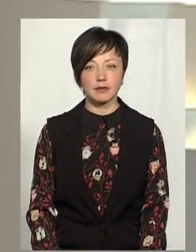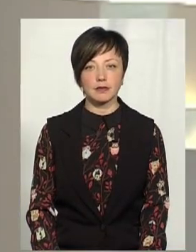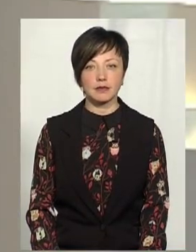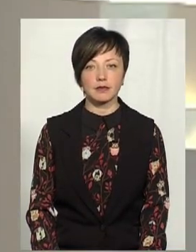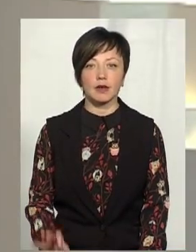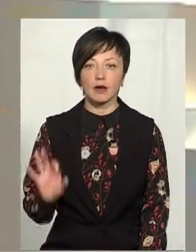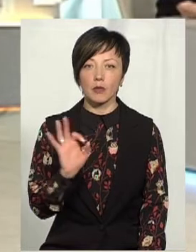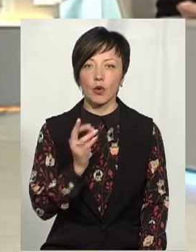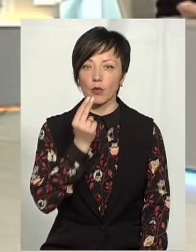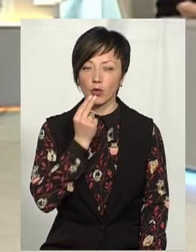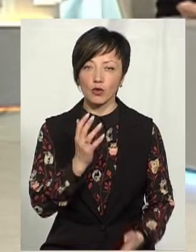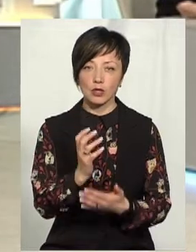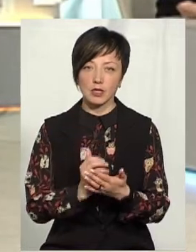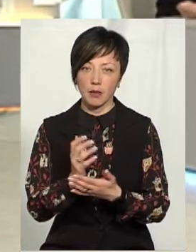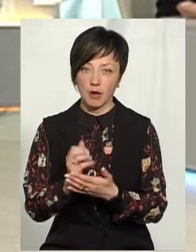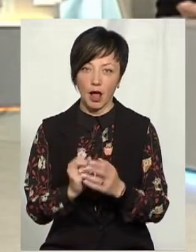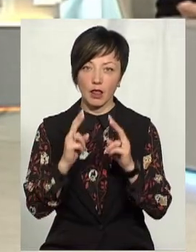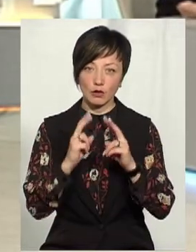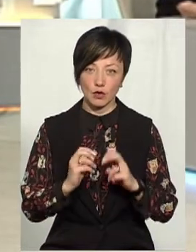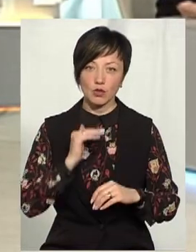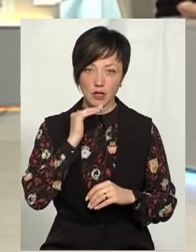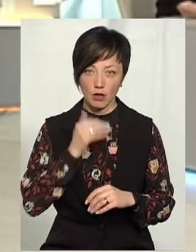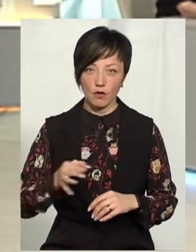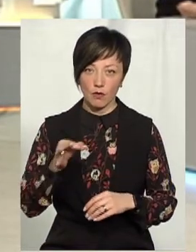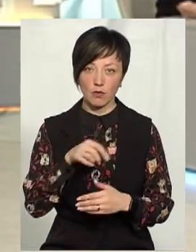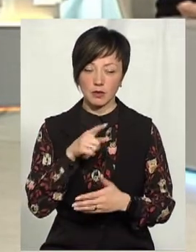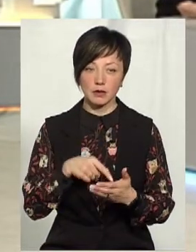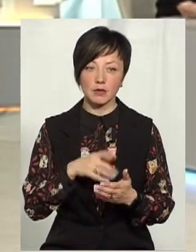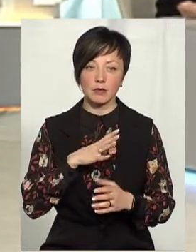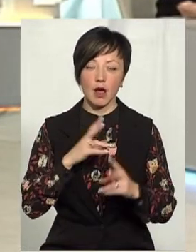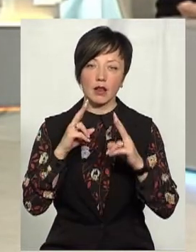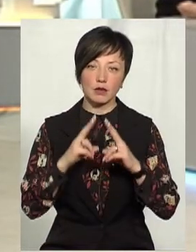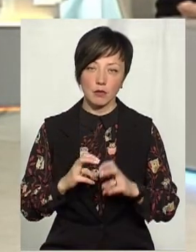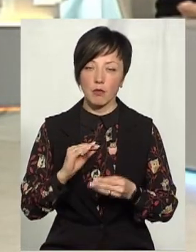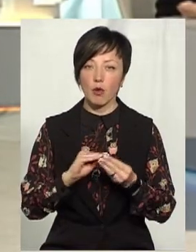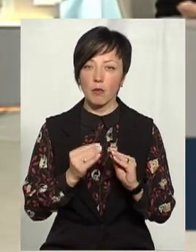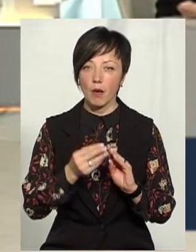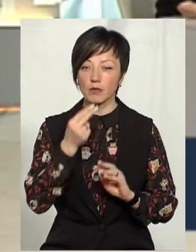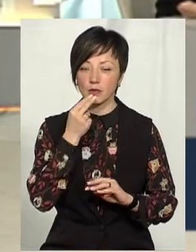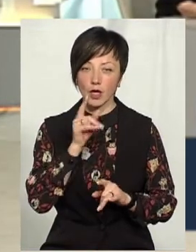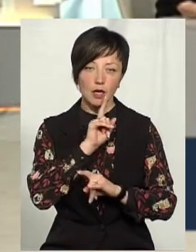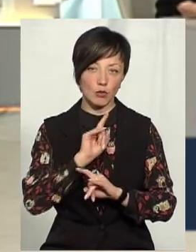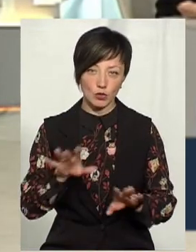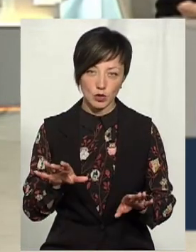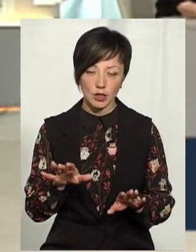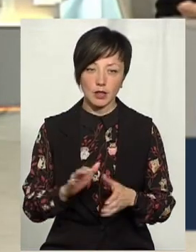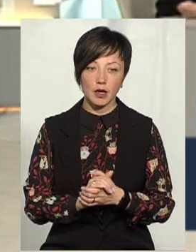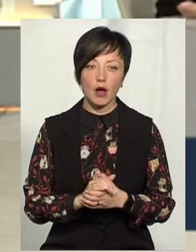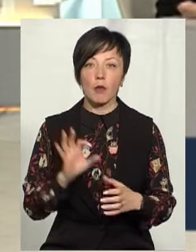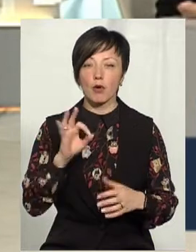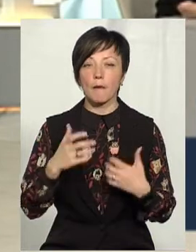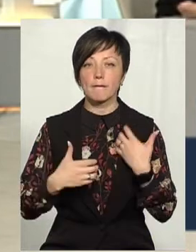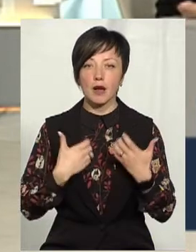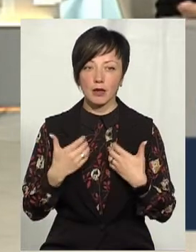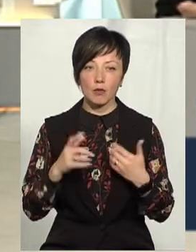От стосовно продовольчих запасів, чи аналізували, достатньо їх в області? Аналізували, достатньо. Проблем з продовольством не буде. І щодо